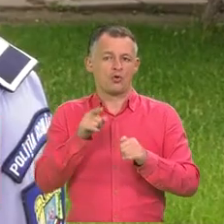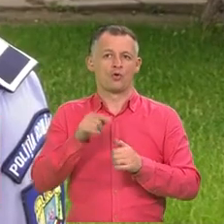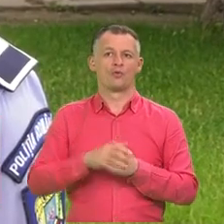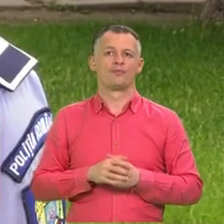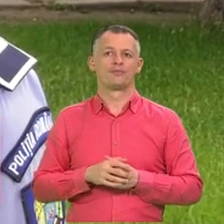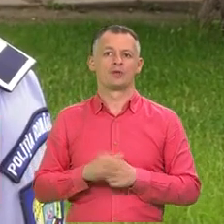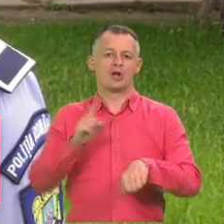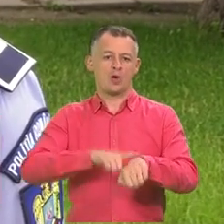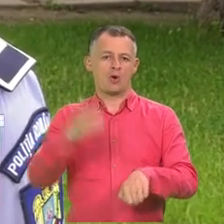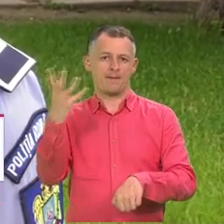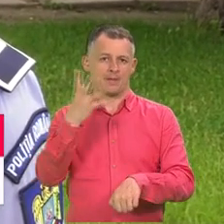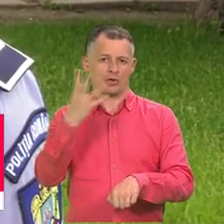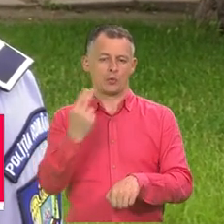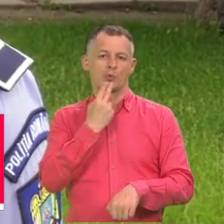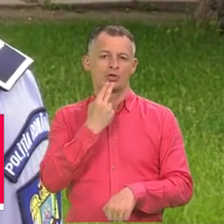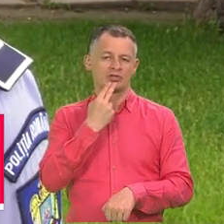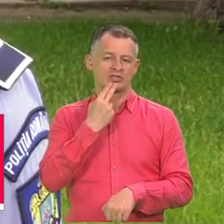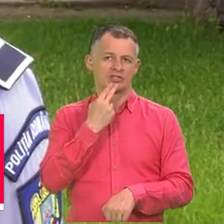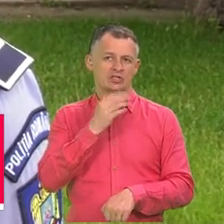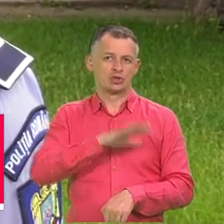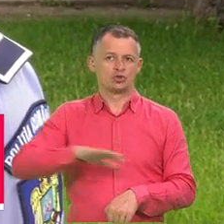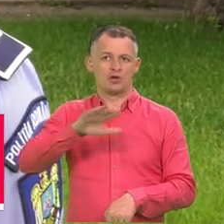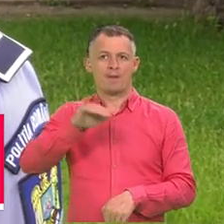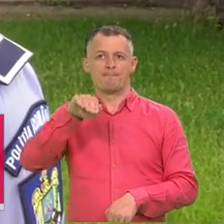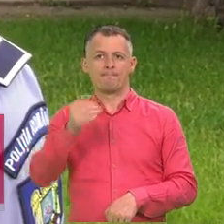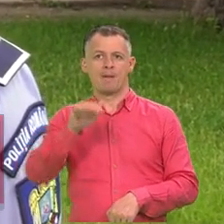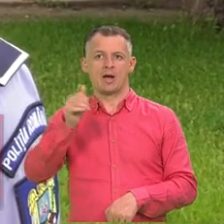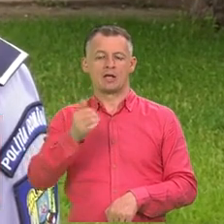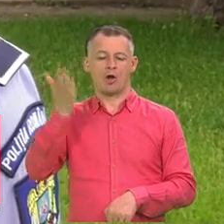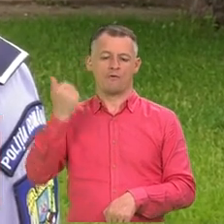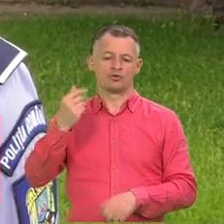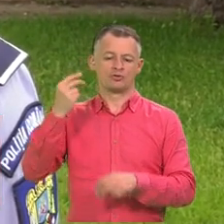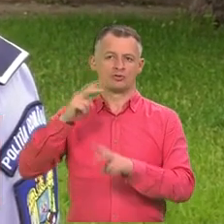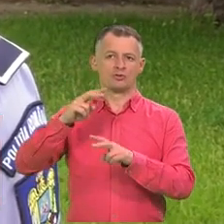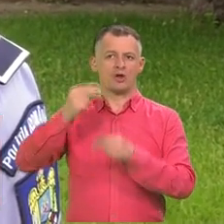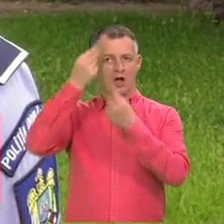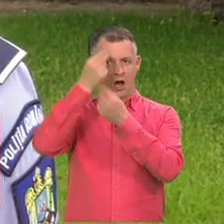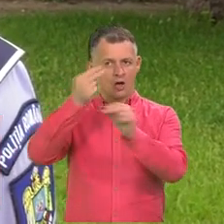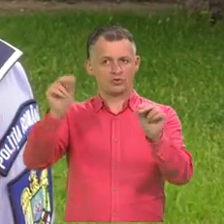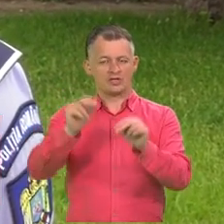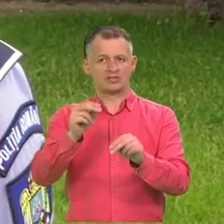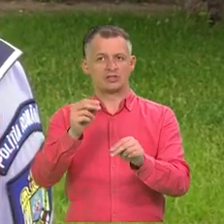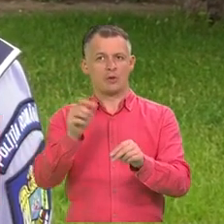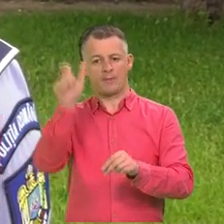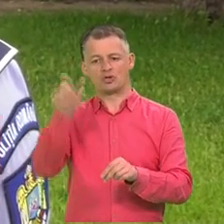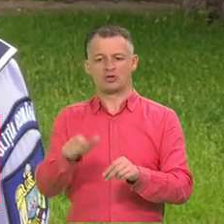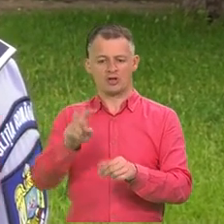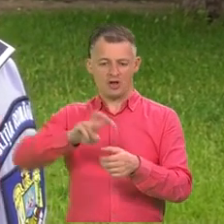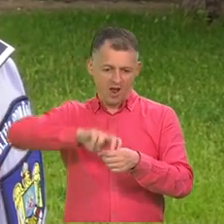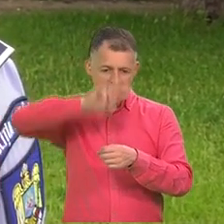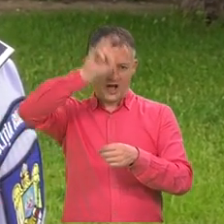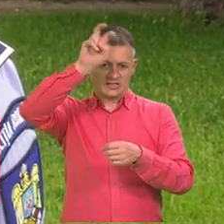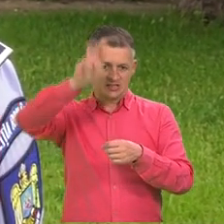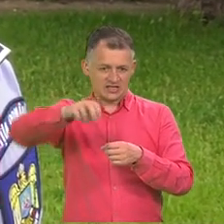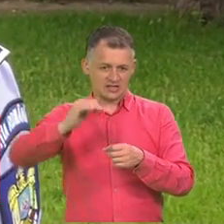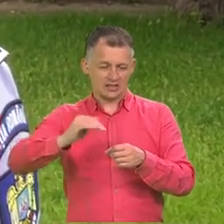orei 4, polițiști din cadrul poliției stațiunii Mamaia au fost sesizați cu privire la faptul că o persoană s-ar fi aruncat de la etajul